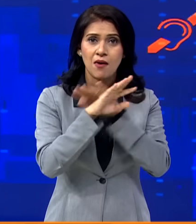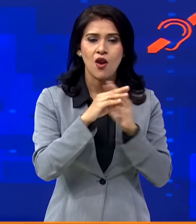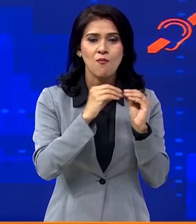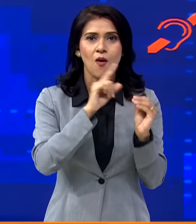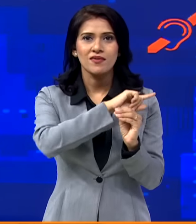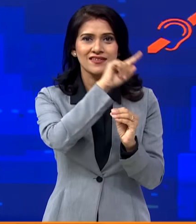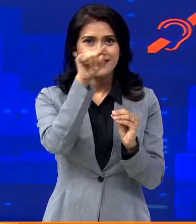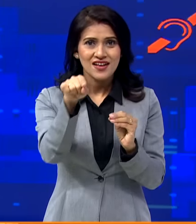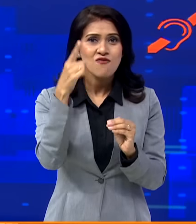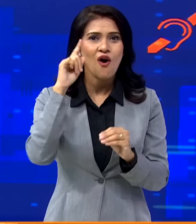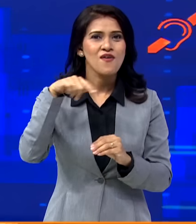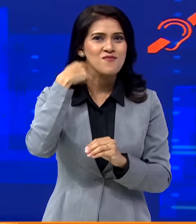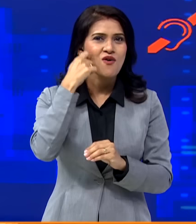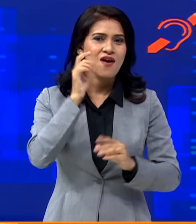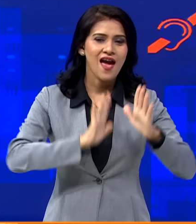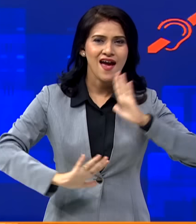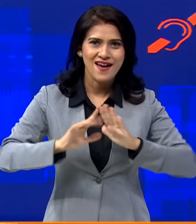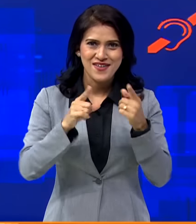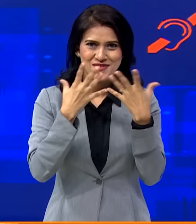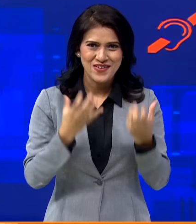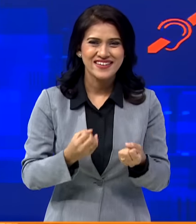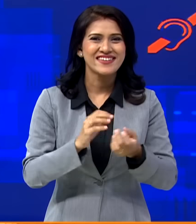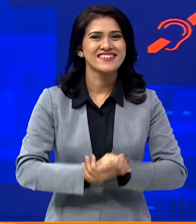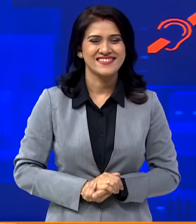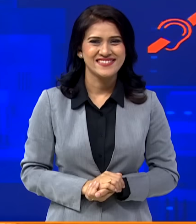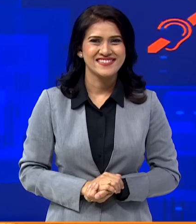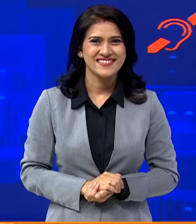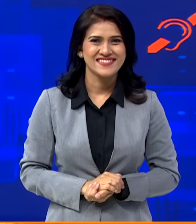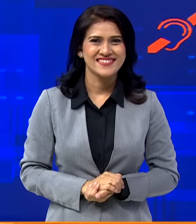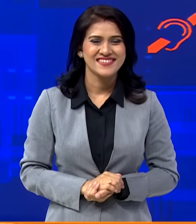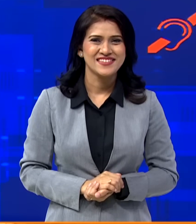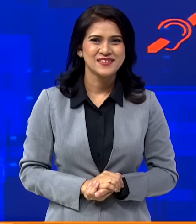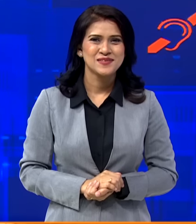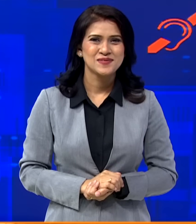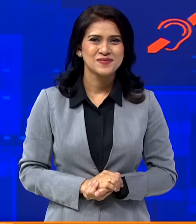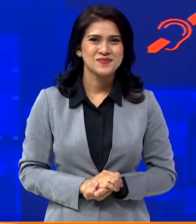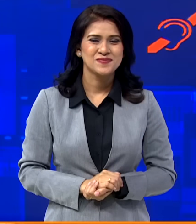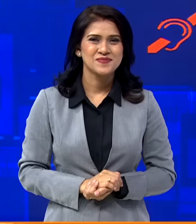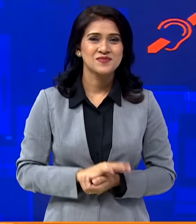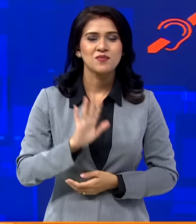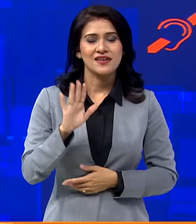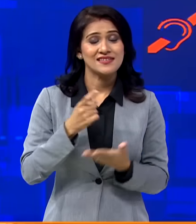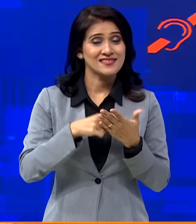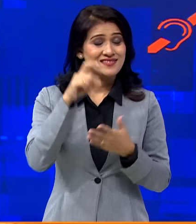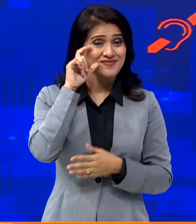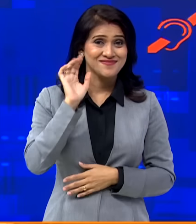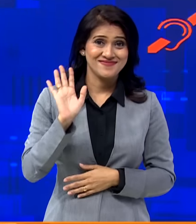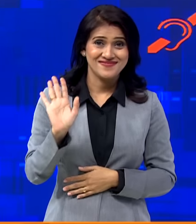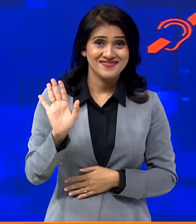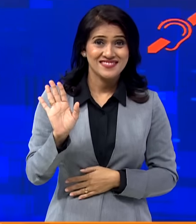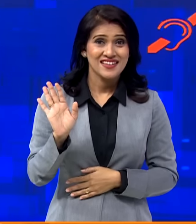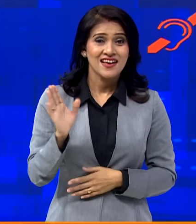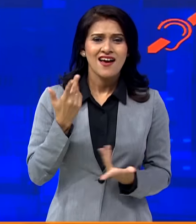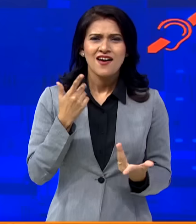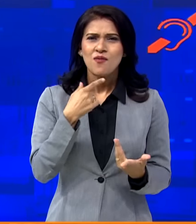हीरो बनने के लिए रजत जी पहली बात तो यह है कि यह जो